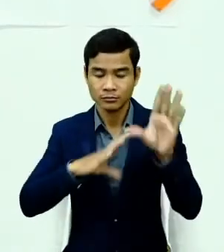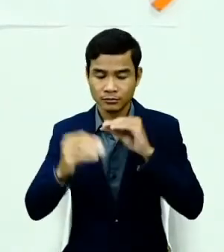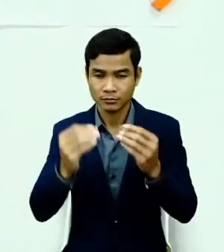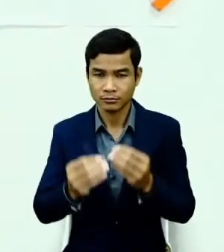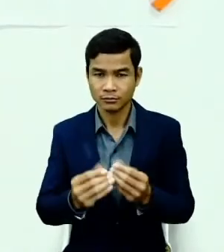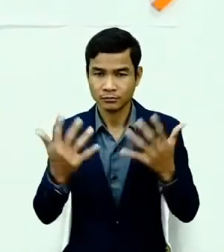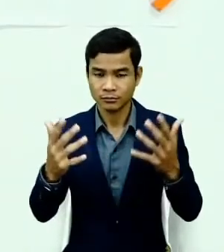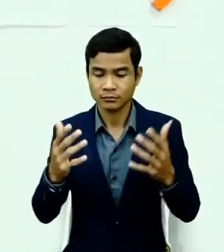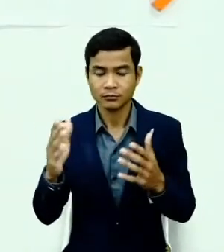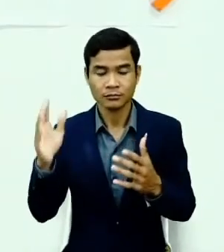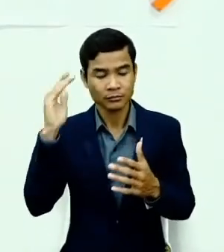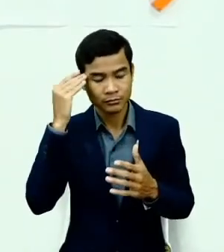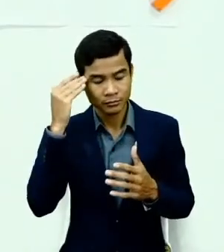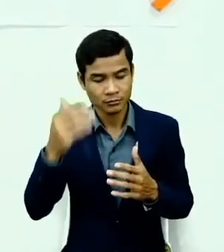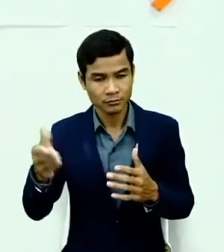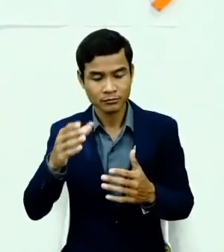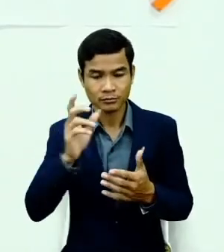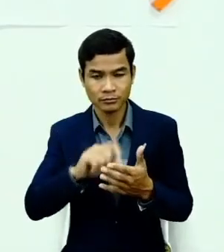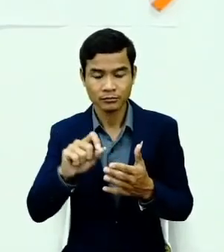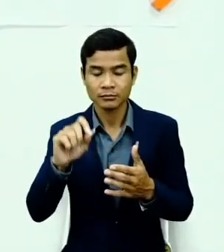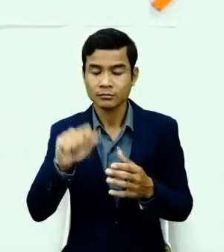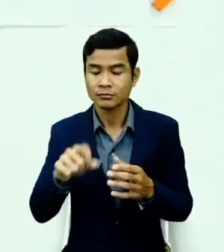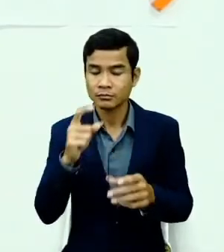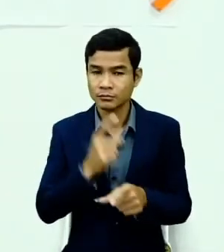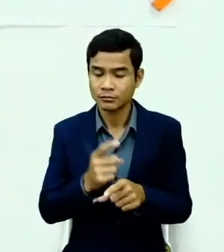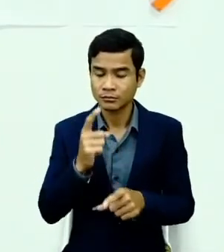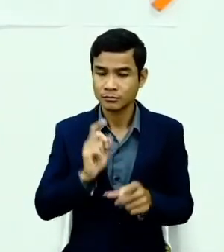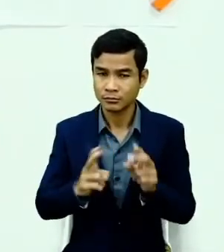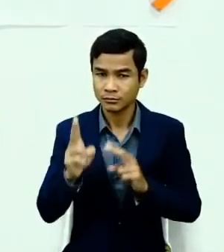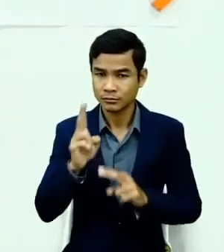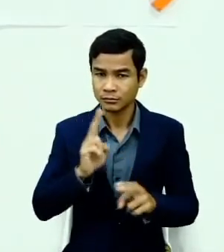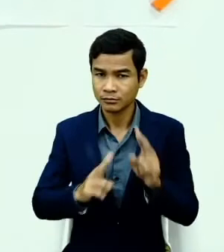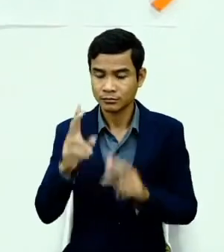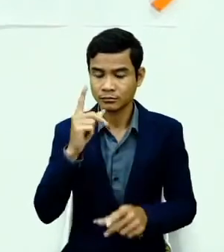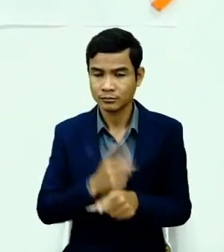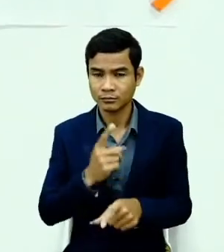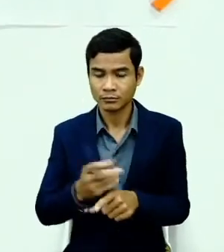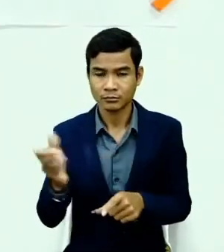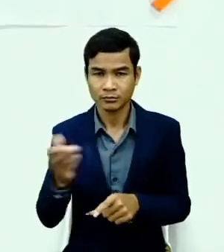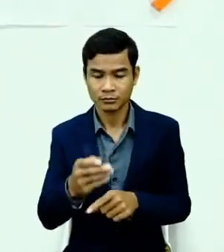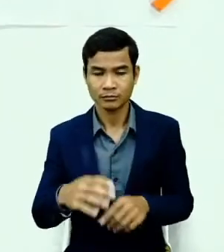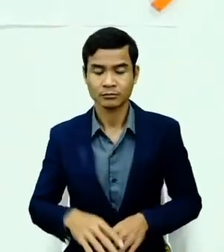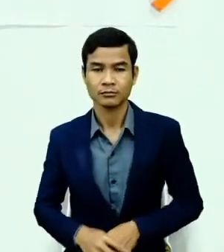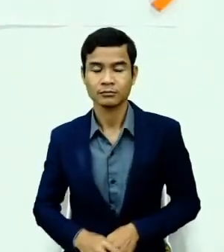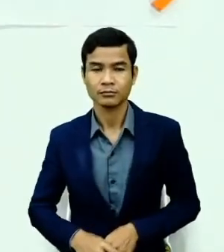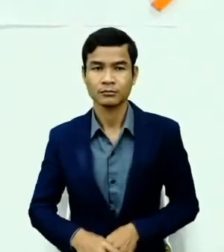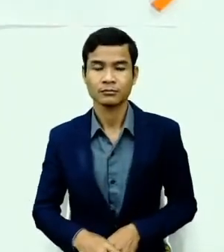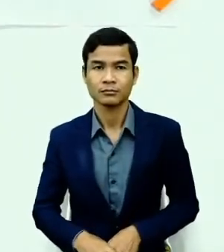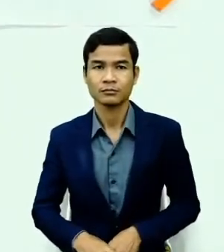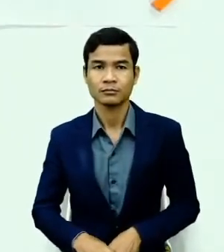អ្នកគ្រូសង្ឃឹមថាកូនប្រកាសជាចេះសរសេរបានរហ័សរហួនហើយនឹងត្រឹមត្រូវ